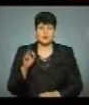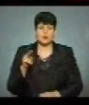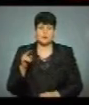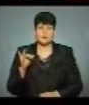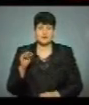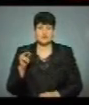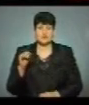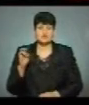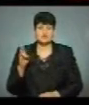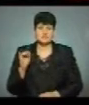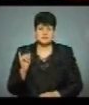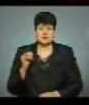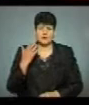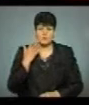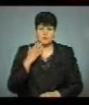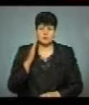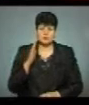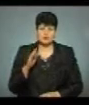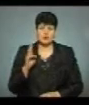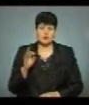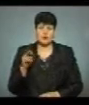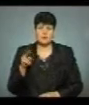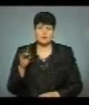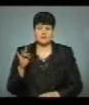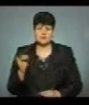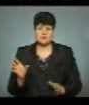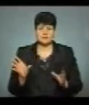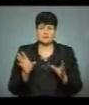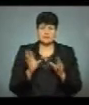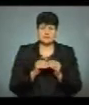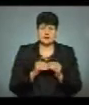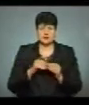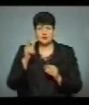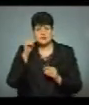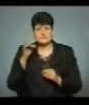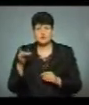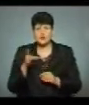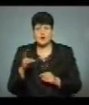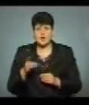Таке запитання. Коли будуть копичівці належати до Чортківського району?